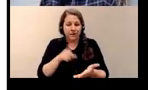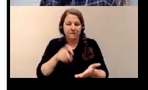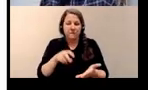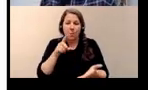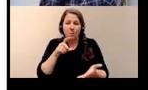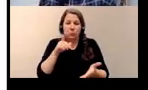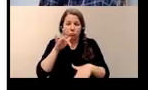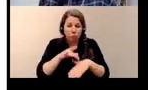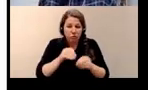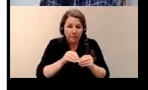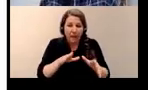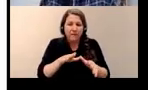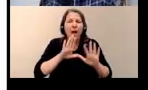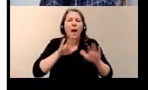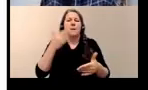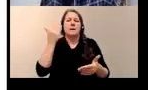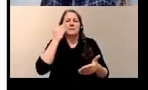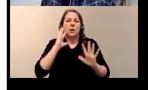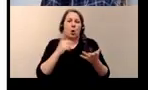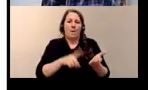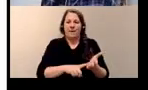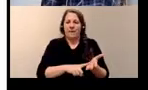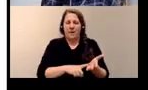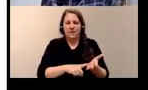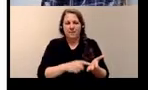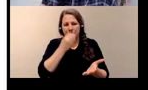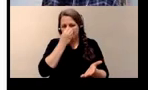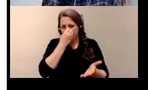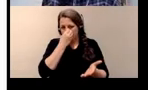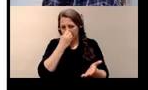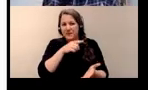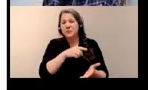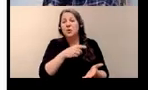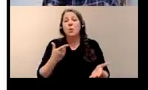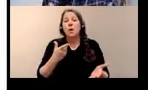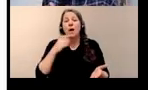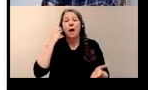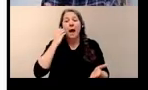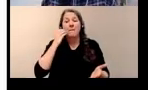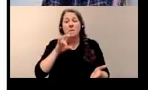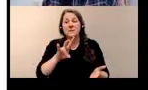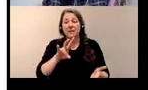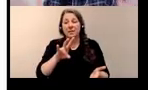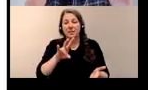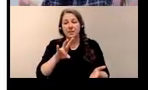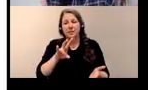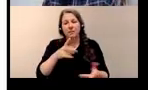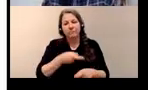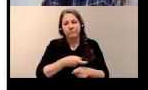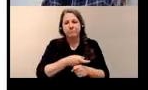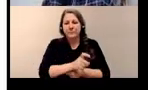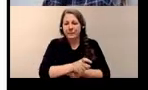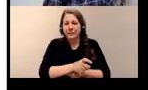à comment les réparer. Donc là, en l'occurrence, il s'agissait de l'iPhone 7 qui a dû être, entre guillemets,